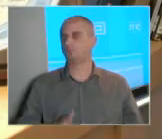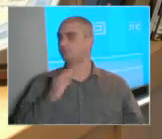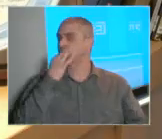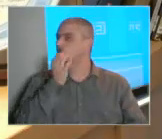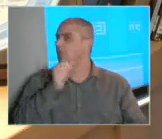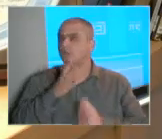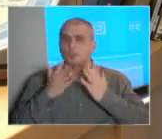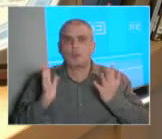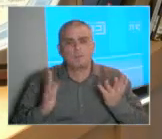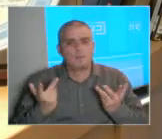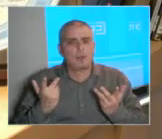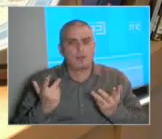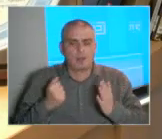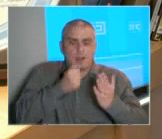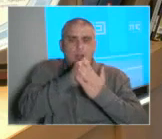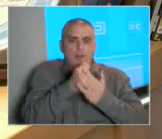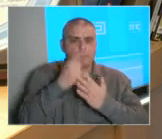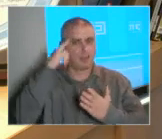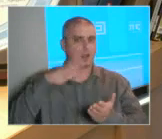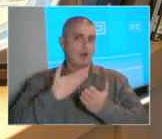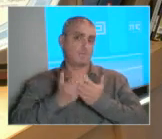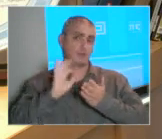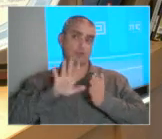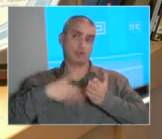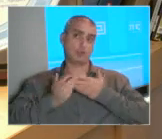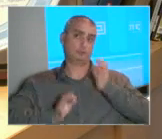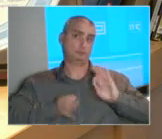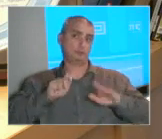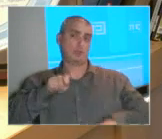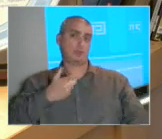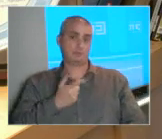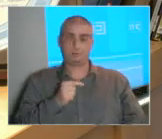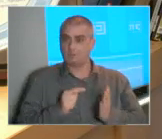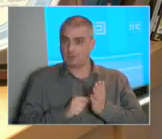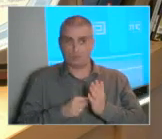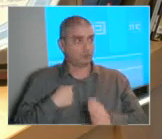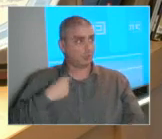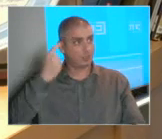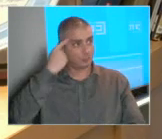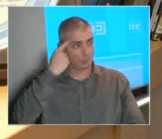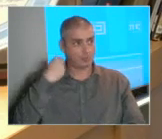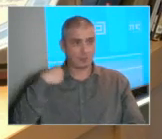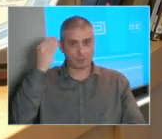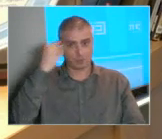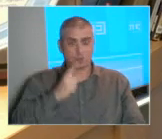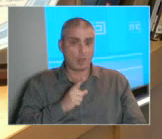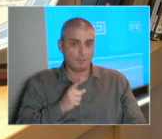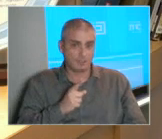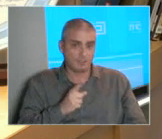השאלה היא גדולה, היא מה תהיה עד אז חוות דעתו של היועץ המשפטי לכנסת, משום שאנחנו יודעים למדים שיש